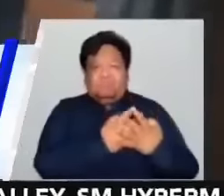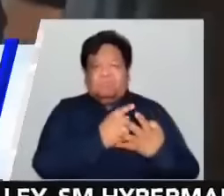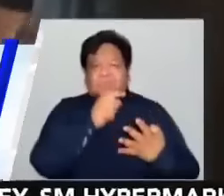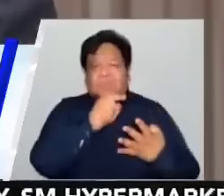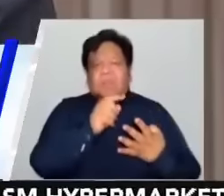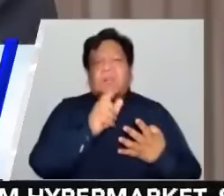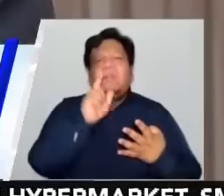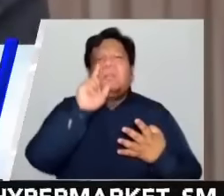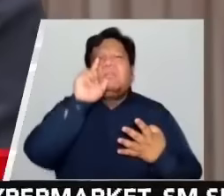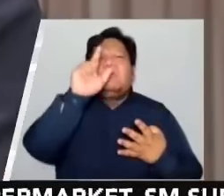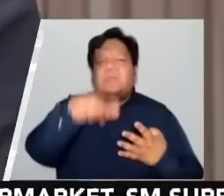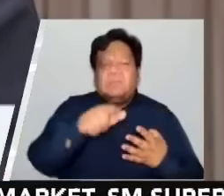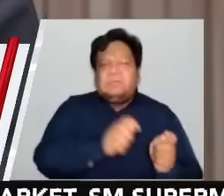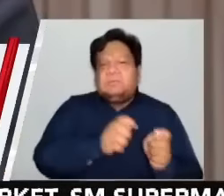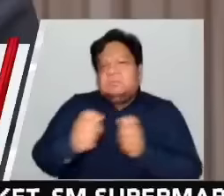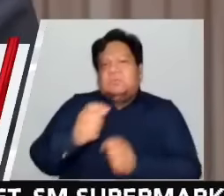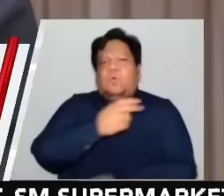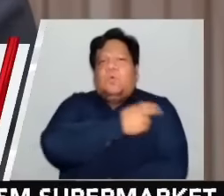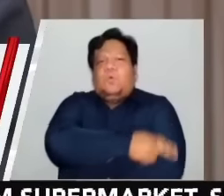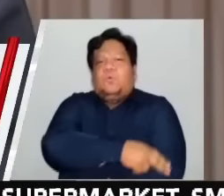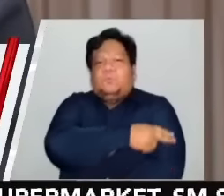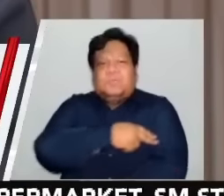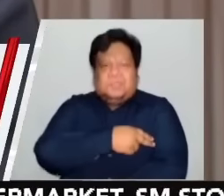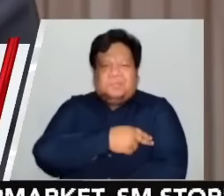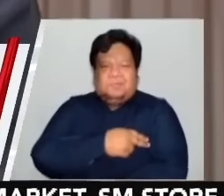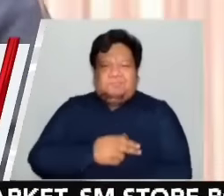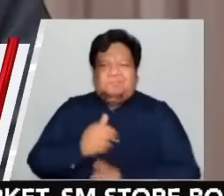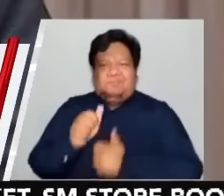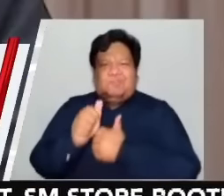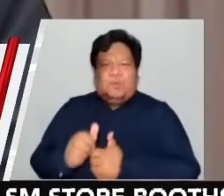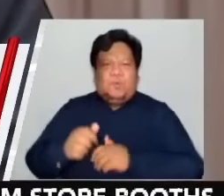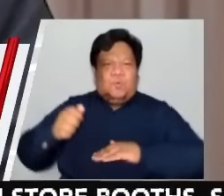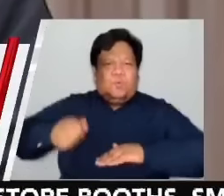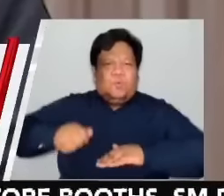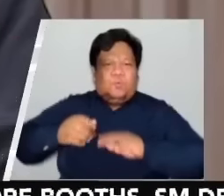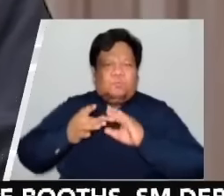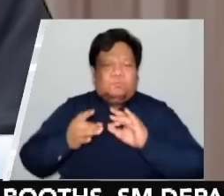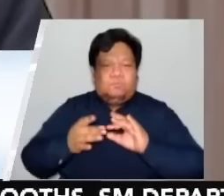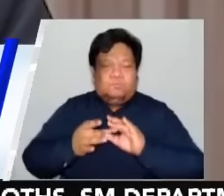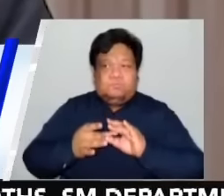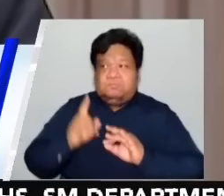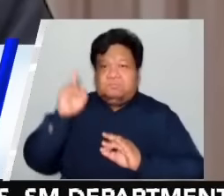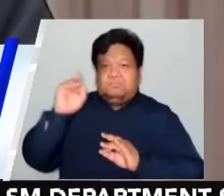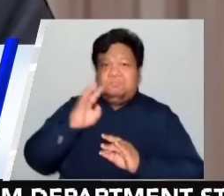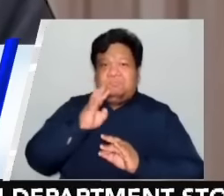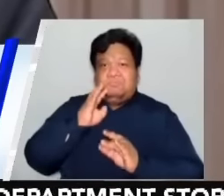korte. Wala naman po tayong noted na medical emergency. Ito lang po ay talagang,